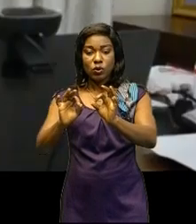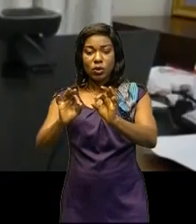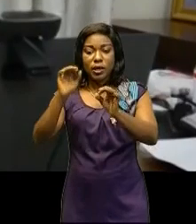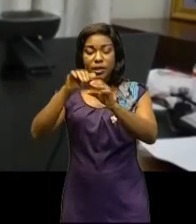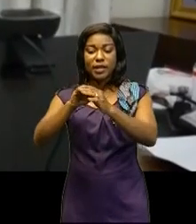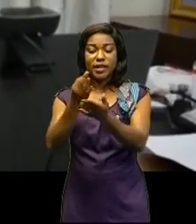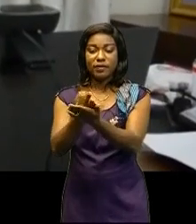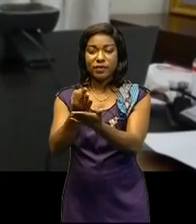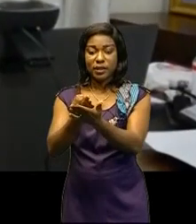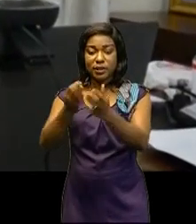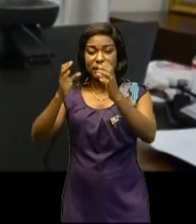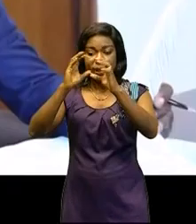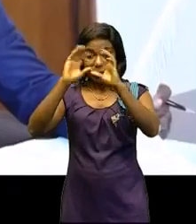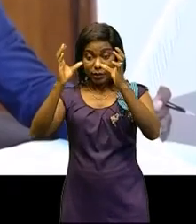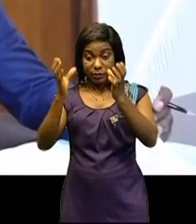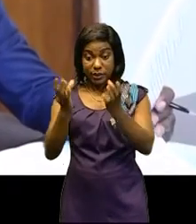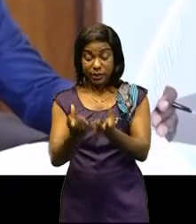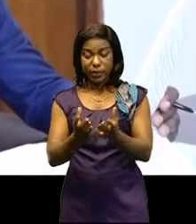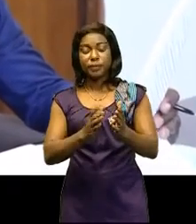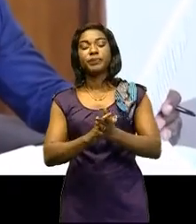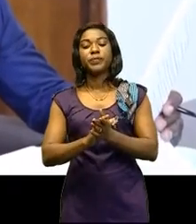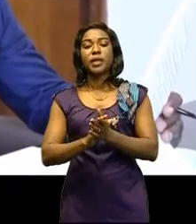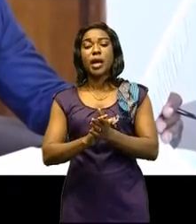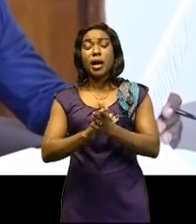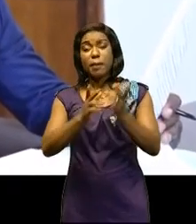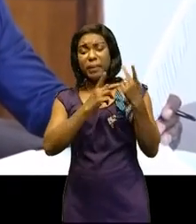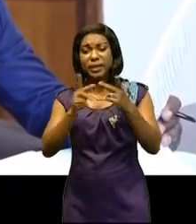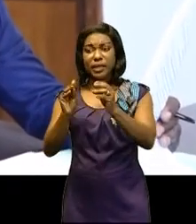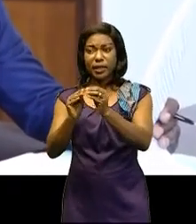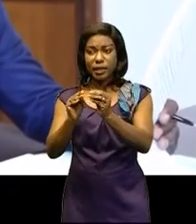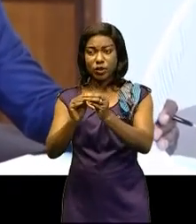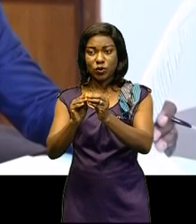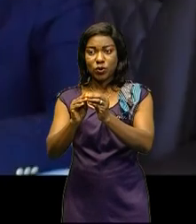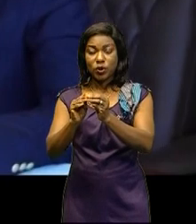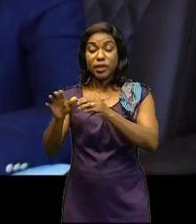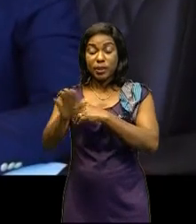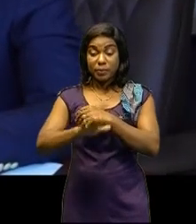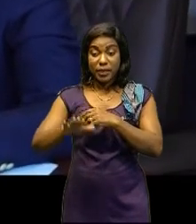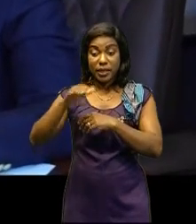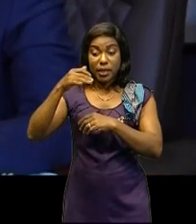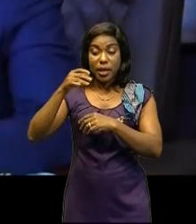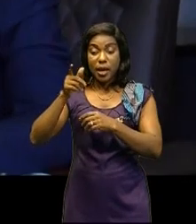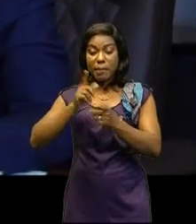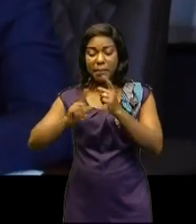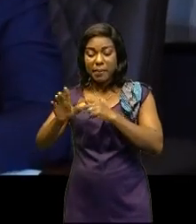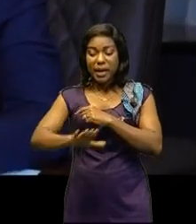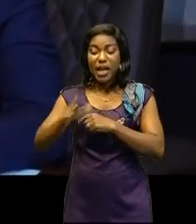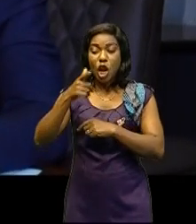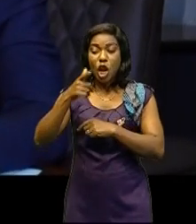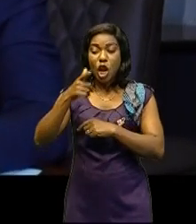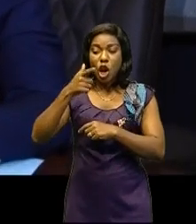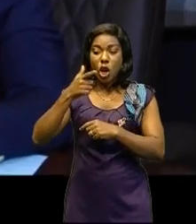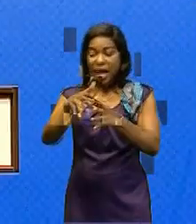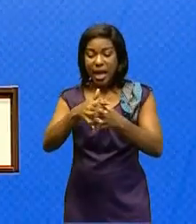la finance climatique. Aux réunions ministérielles de Londres, la vice-première ministre a fait le plaidoyer